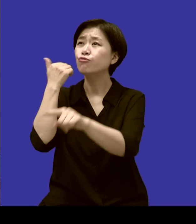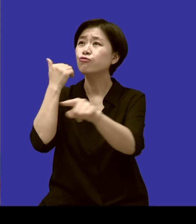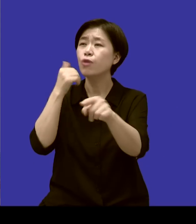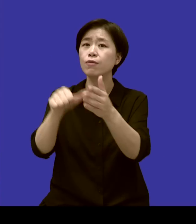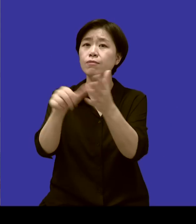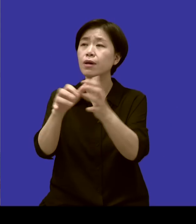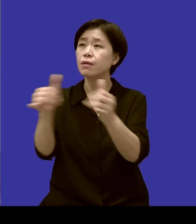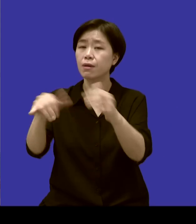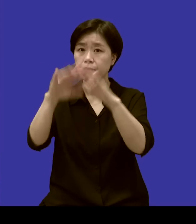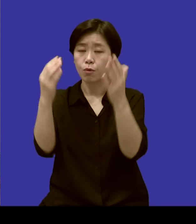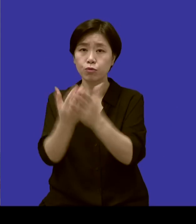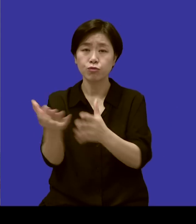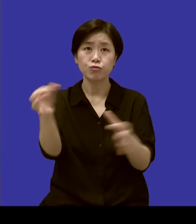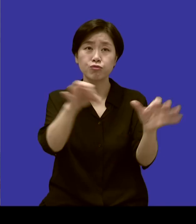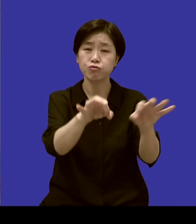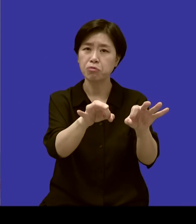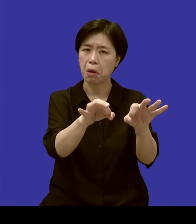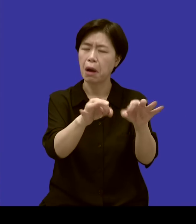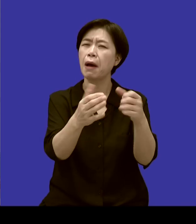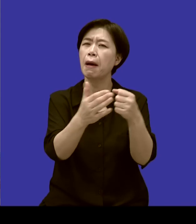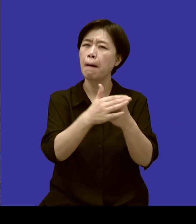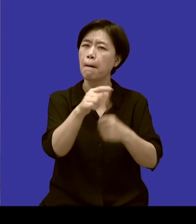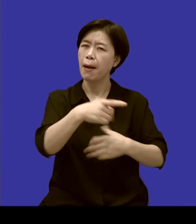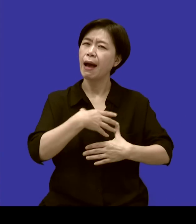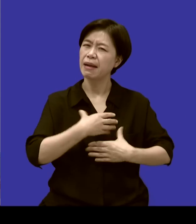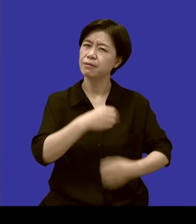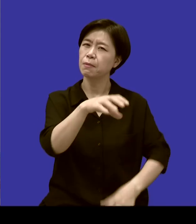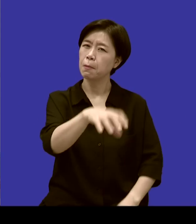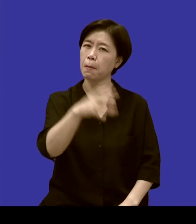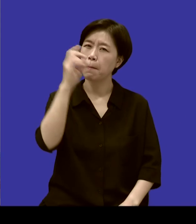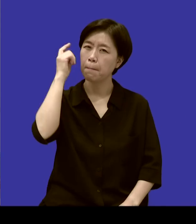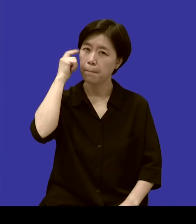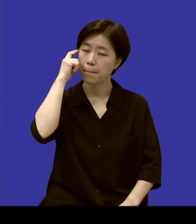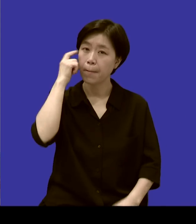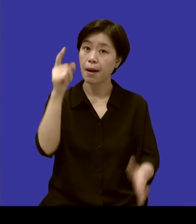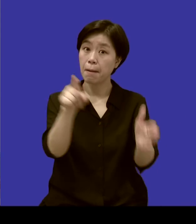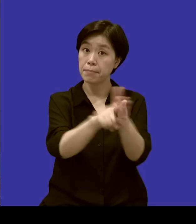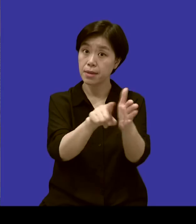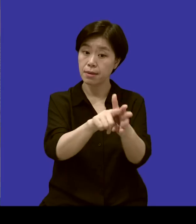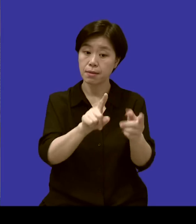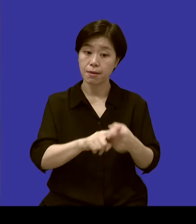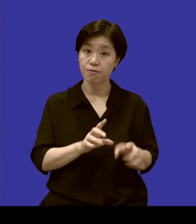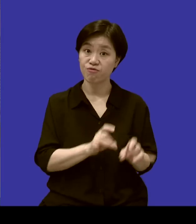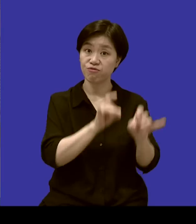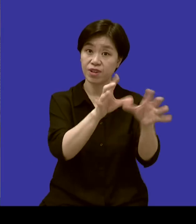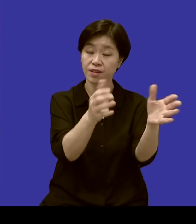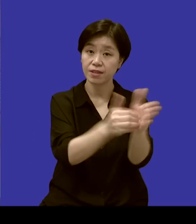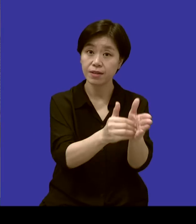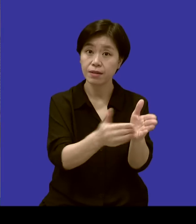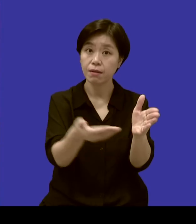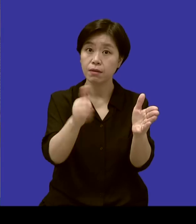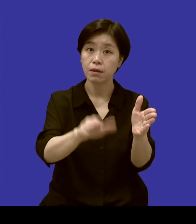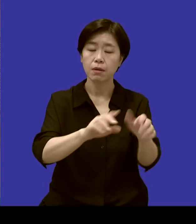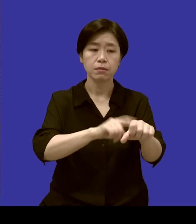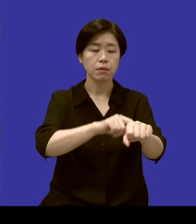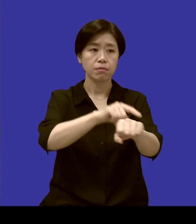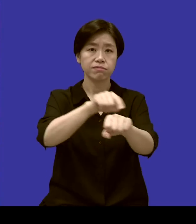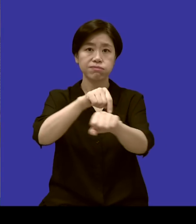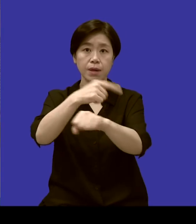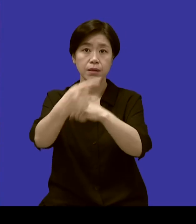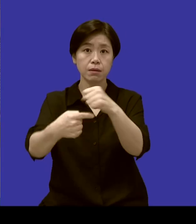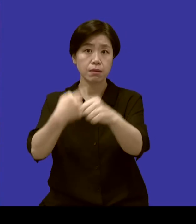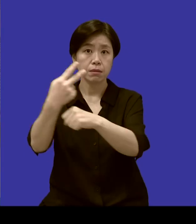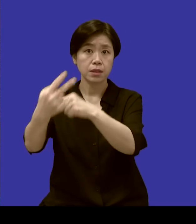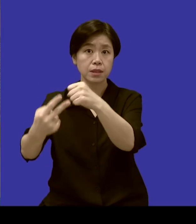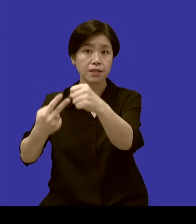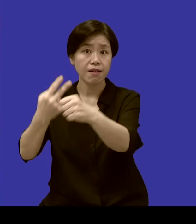이사장 사모님들이랑 같이 투자하는 거니까 안전하다 이래서 이렇게 투자를 하셨는데 한 투자하고 1년, 2년 있다 나는